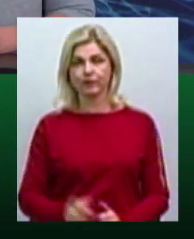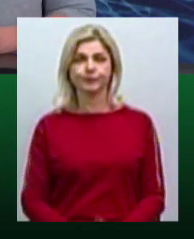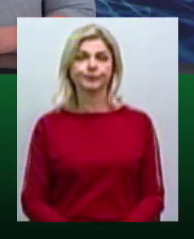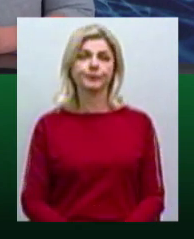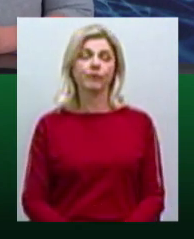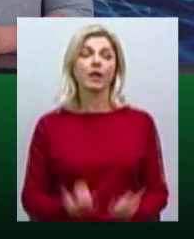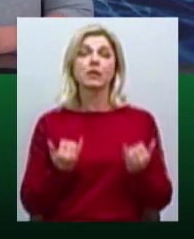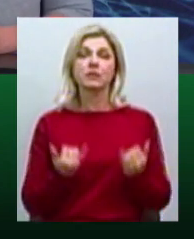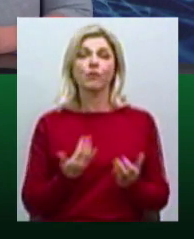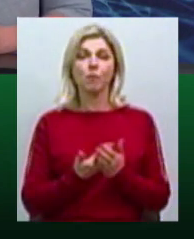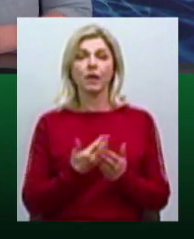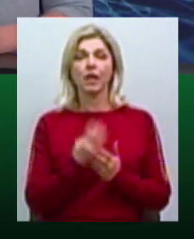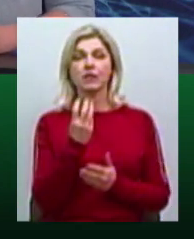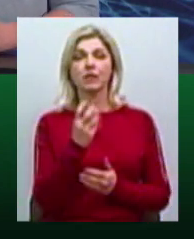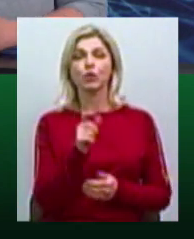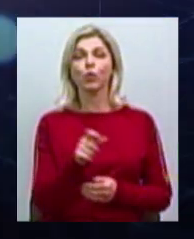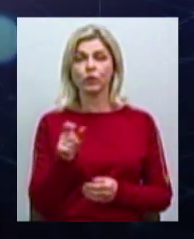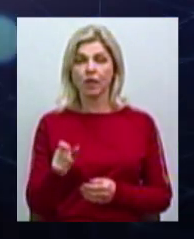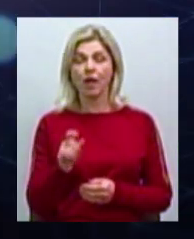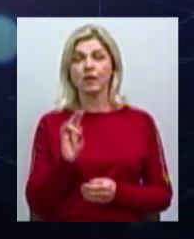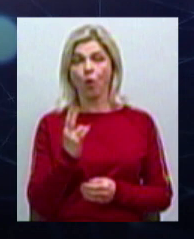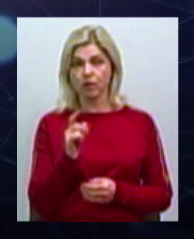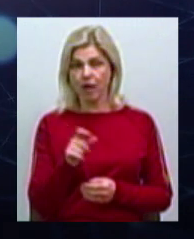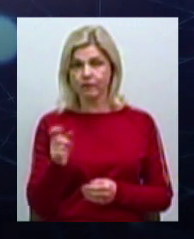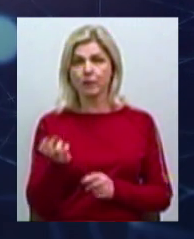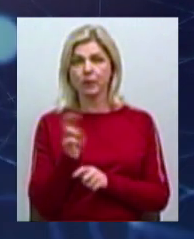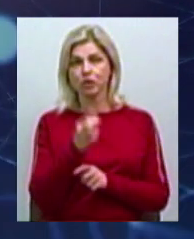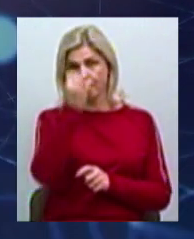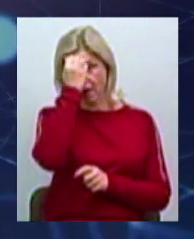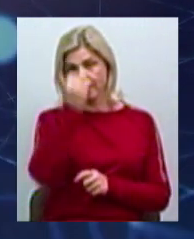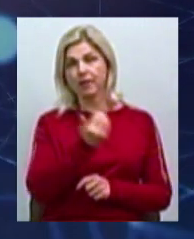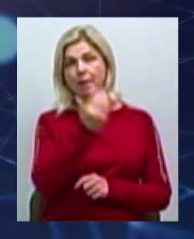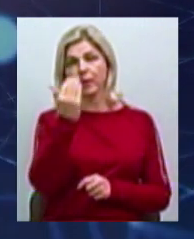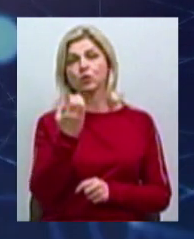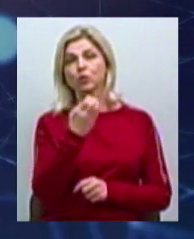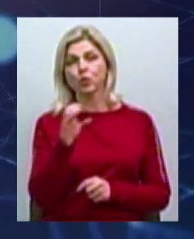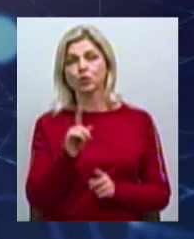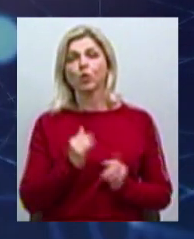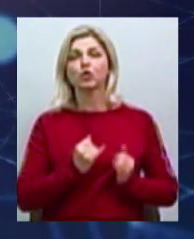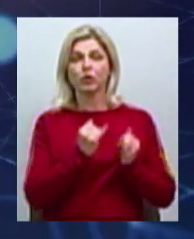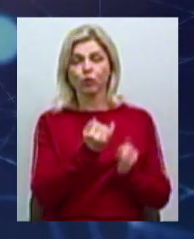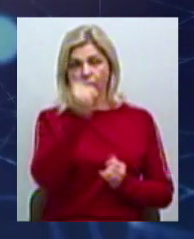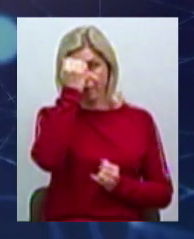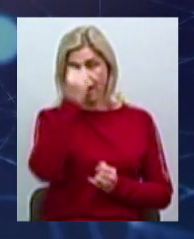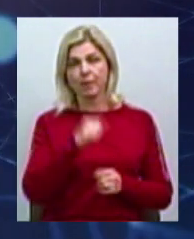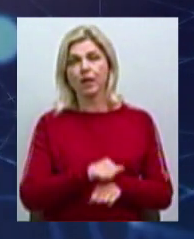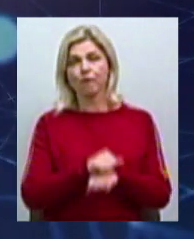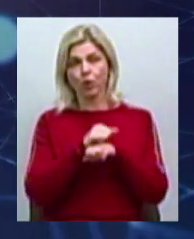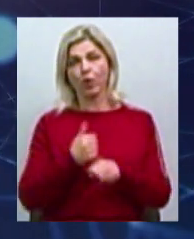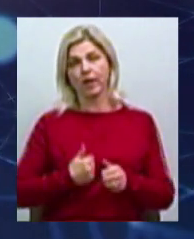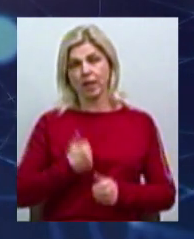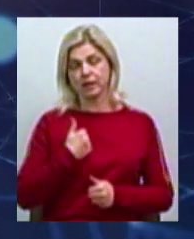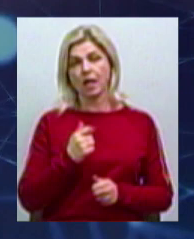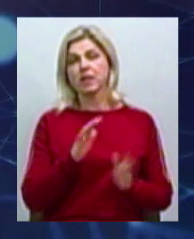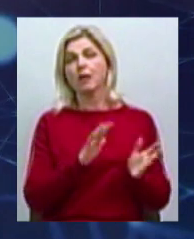Сьогодні близько 300 миколаївців прийшли до пам'ятника Небесній Сотні, аби вшанувати пам'ять учасників Революції Гідності. За подією стежили